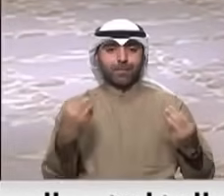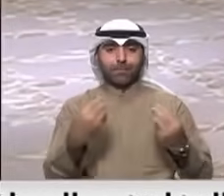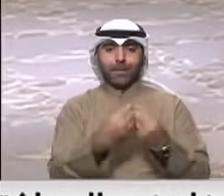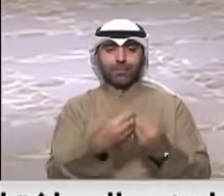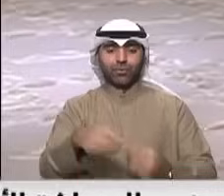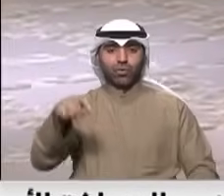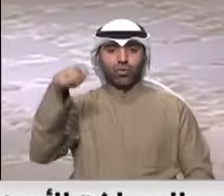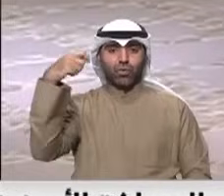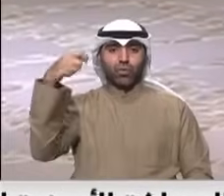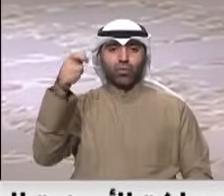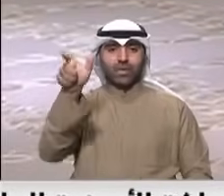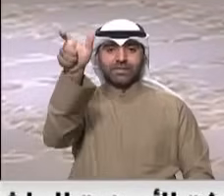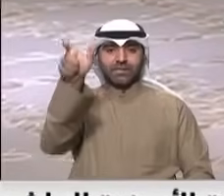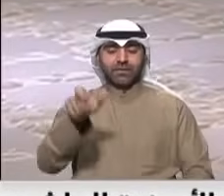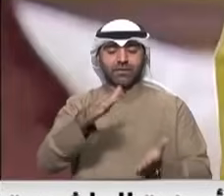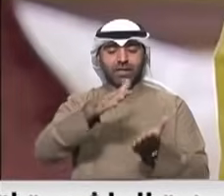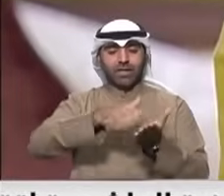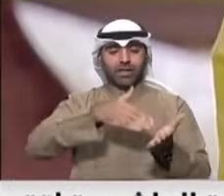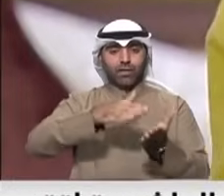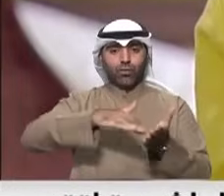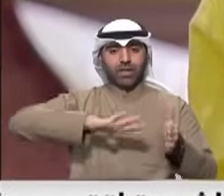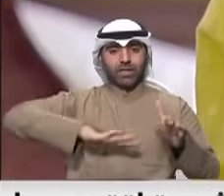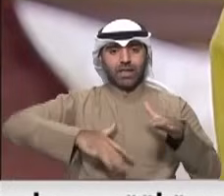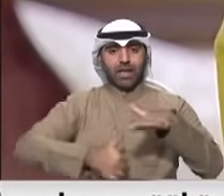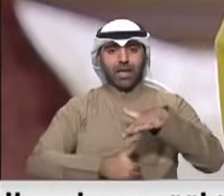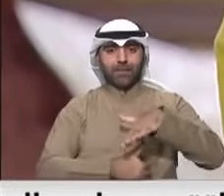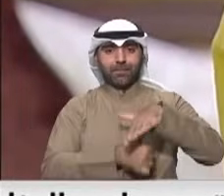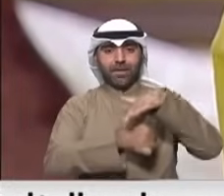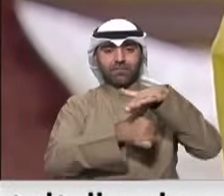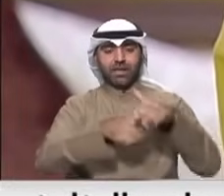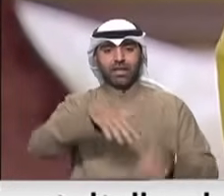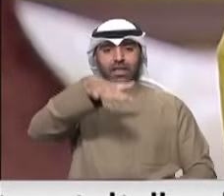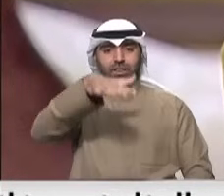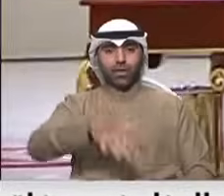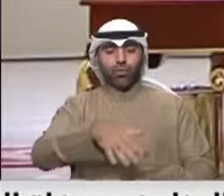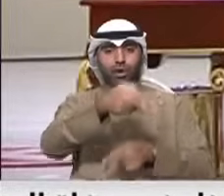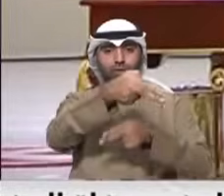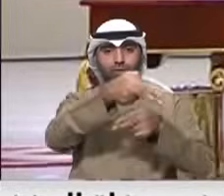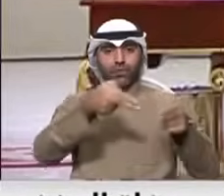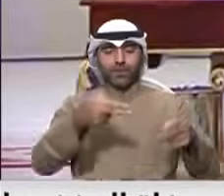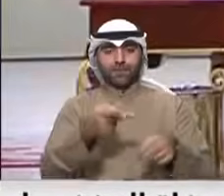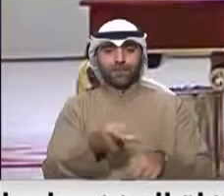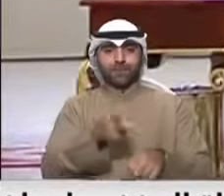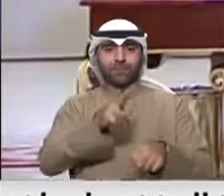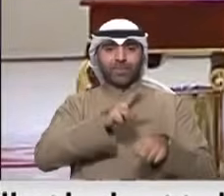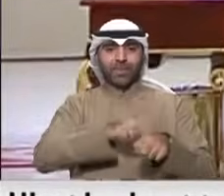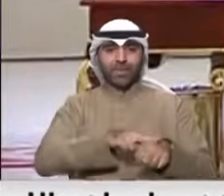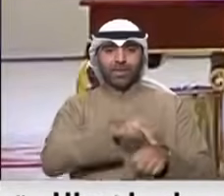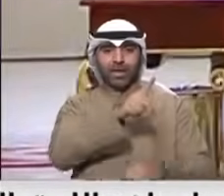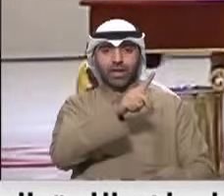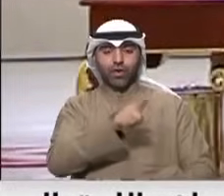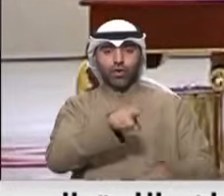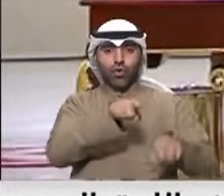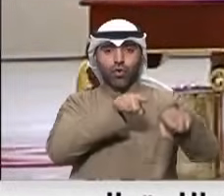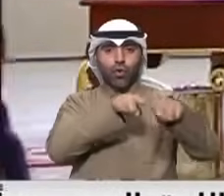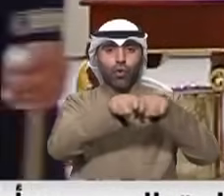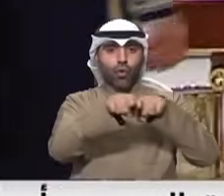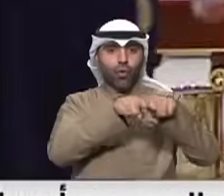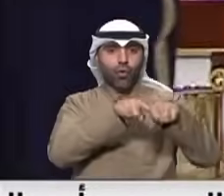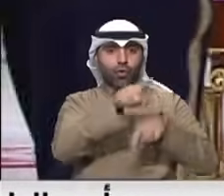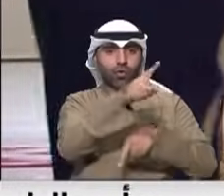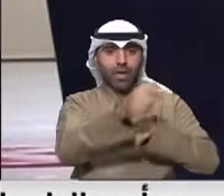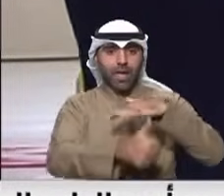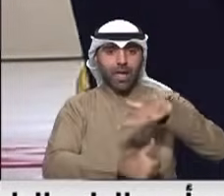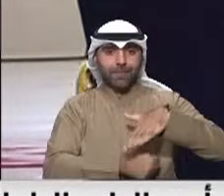الاميري الشيخ محمد العبد الله المبارك الصباح هذا ويرافق سموه معالي وزير الاوقاف والشؤون